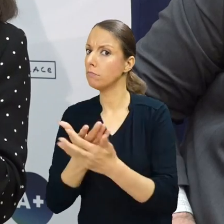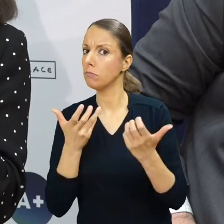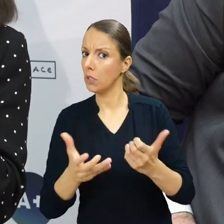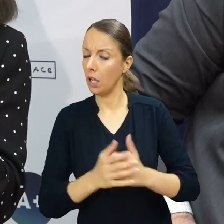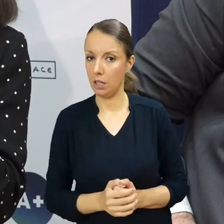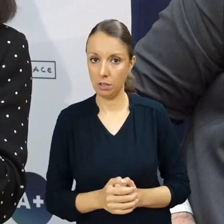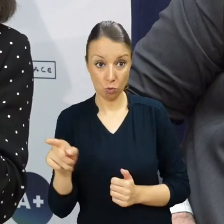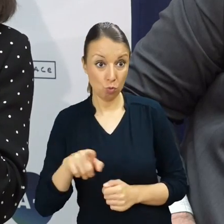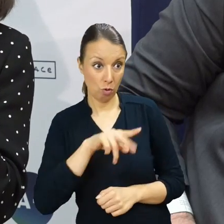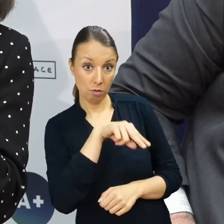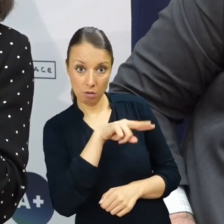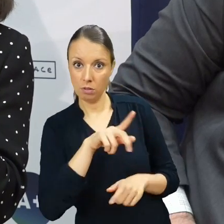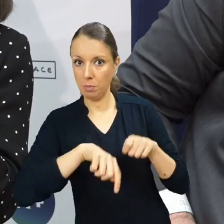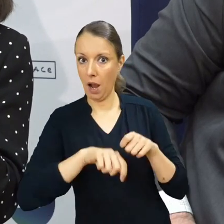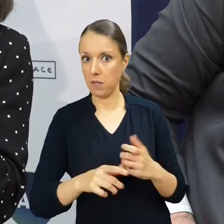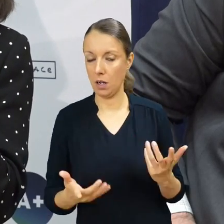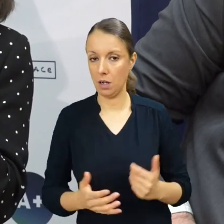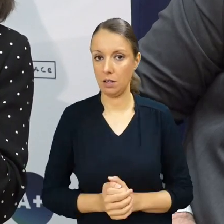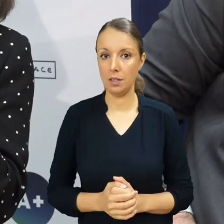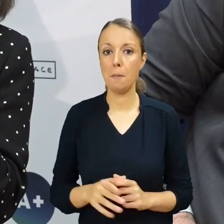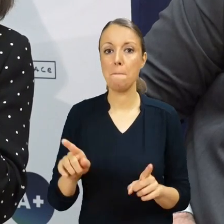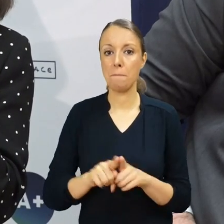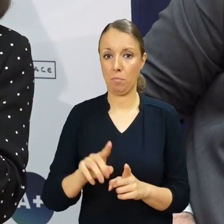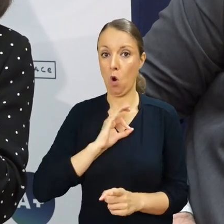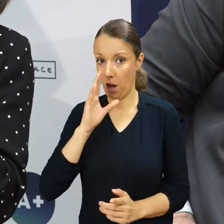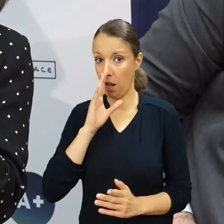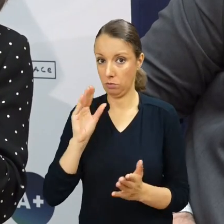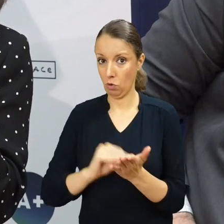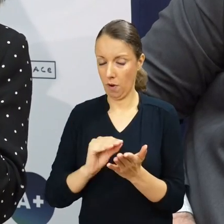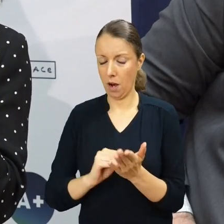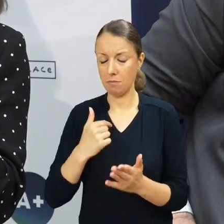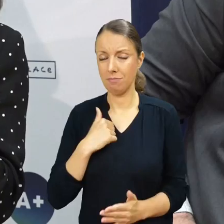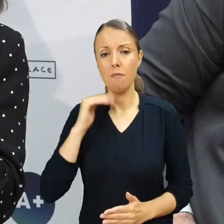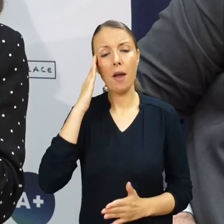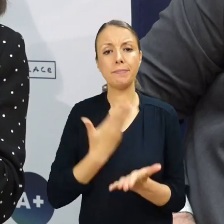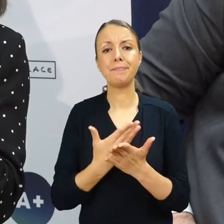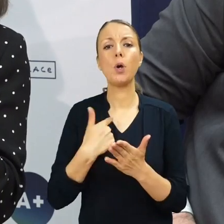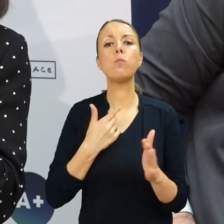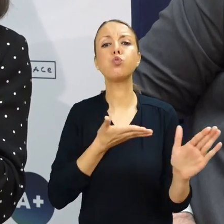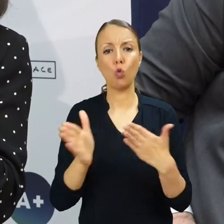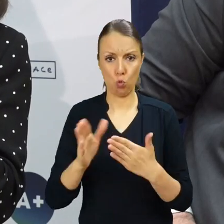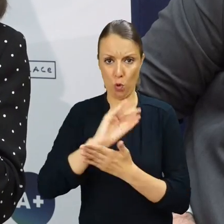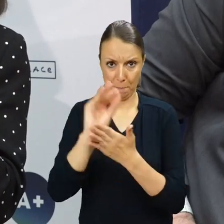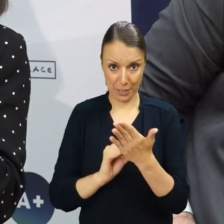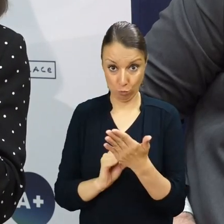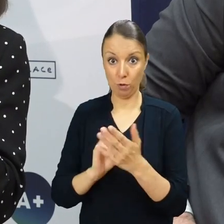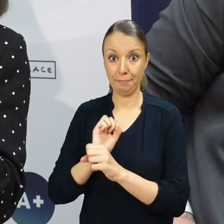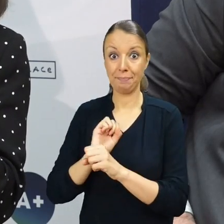z doświadczenia wiem, no bo też przygotowuję czasami takie pisma, że jeżeli w odpowiedzi na skargę pojawią